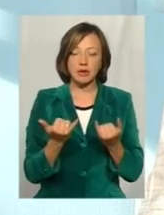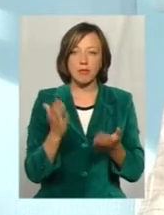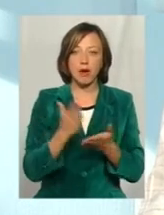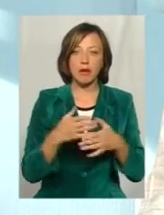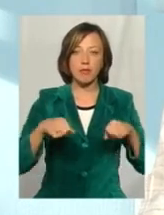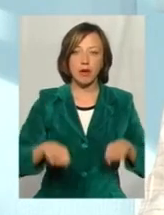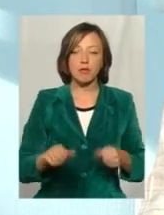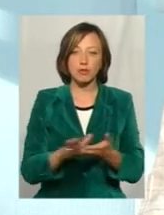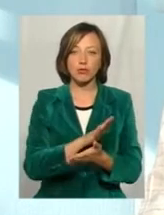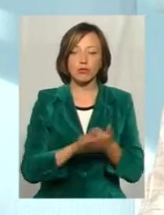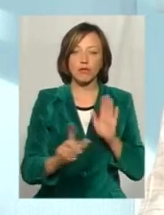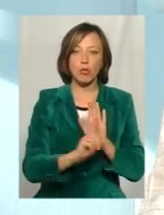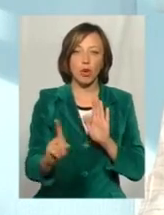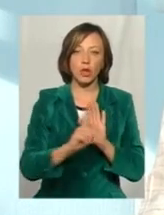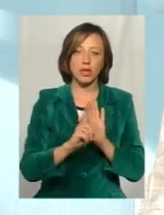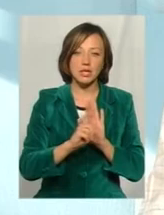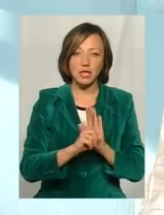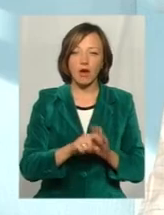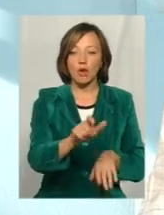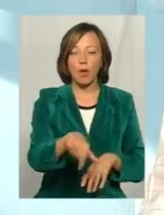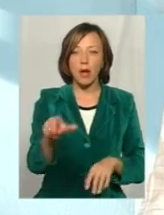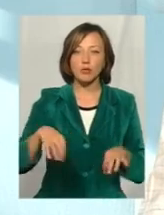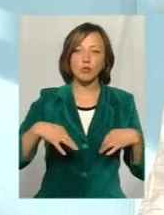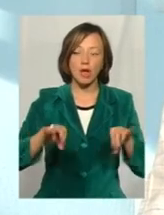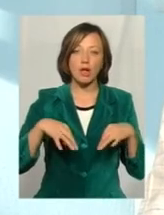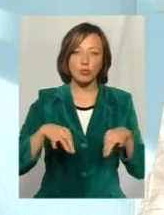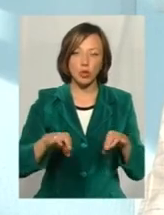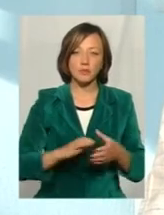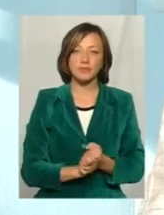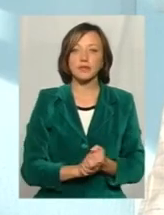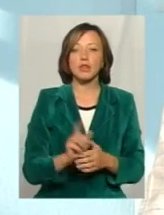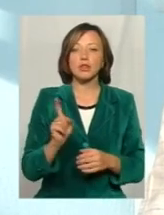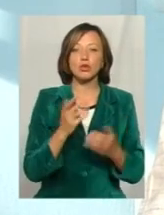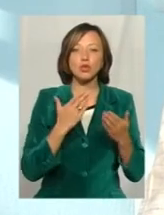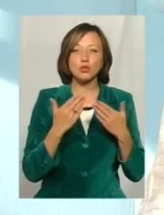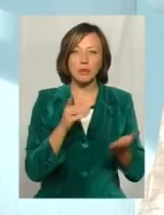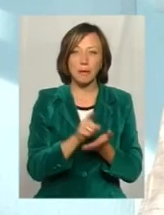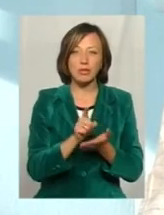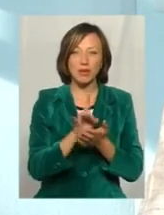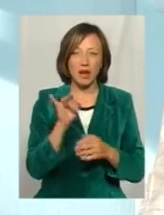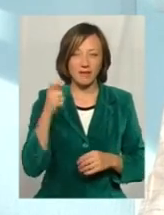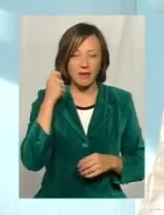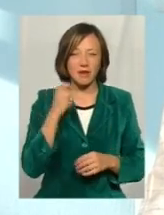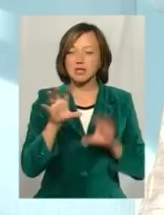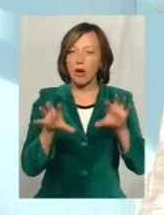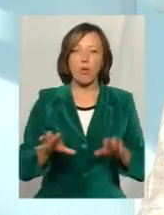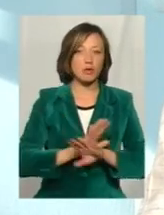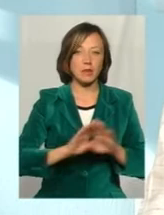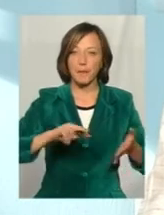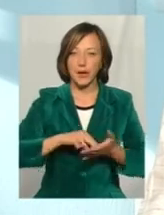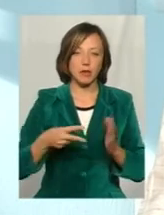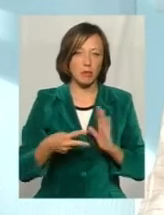мають право на безкоштовний проїзд в громадському транспорті. Те, що стосується пенсіонерів, дійсно законом не